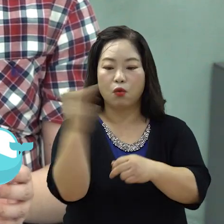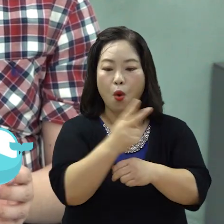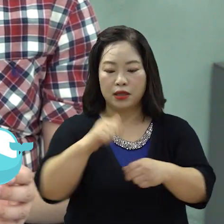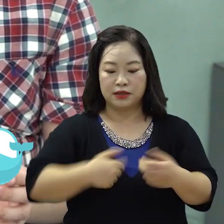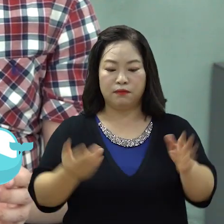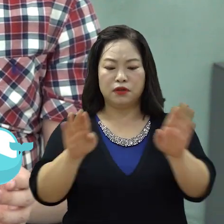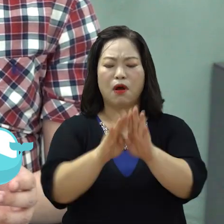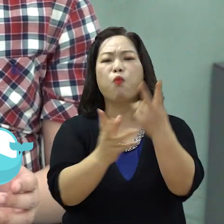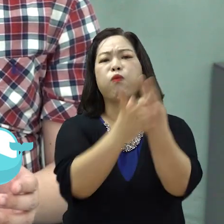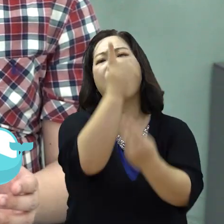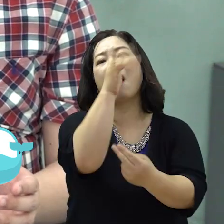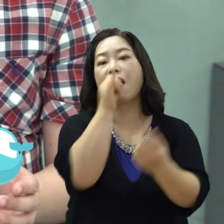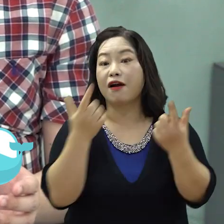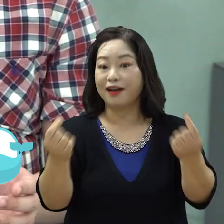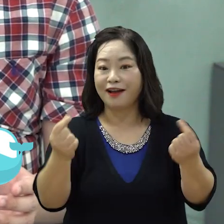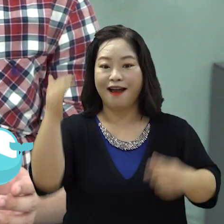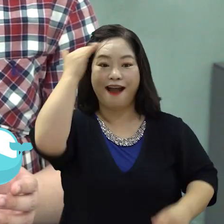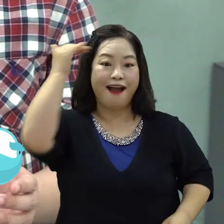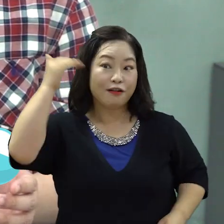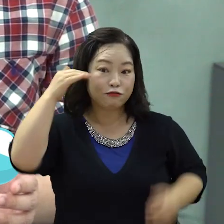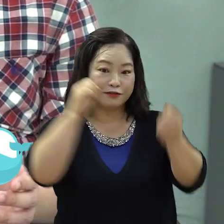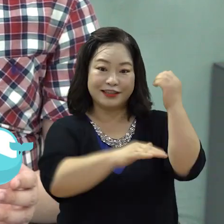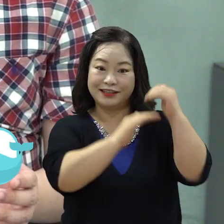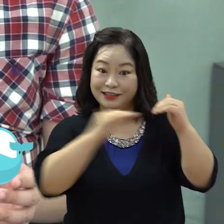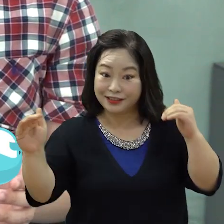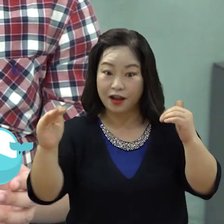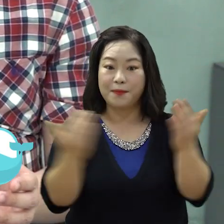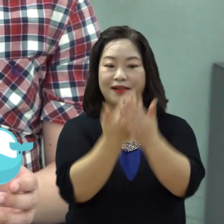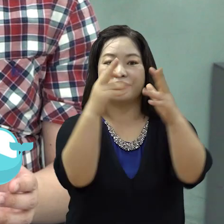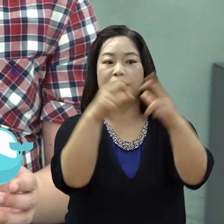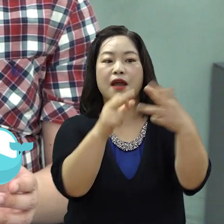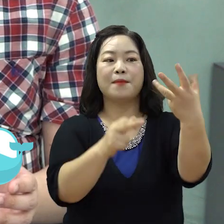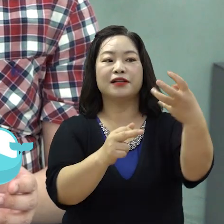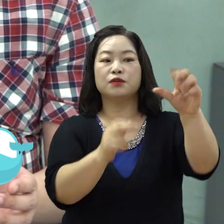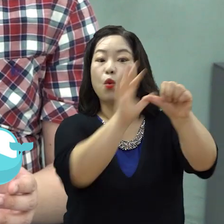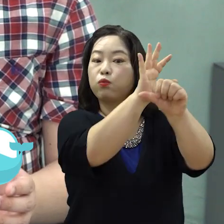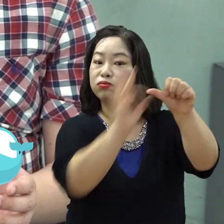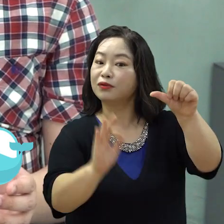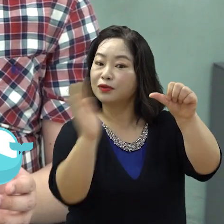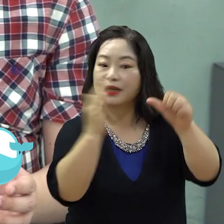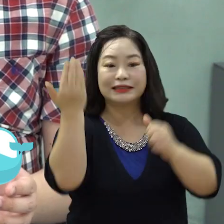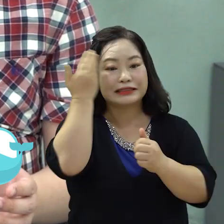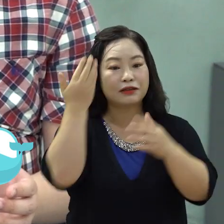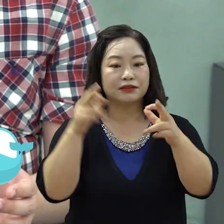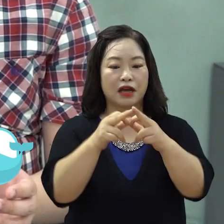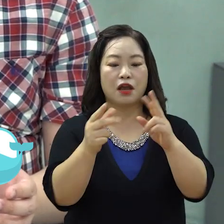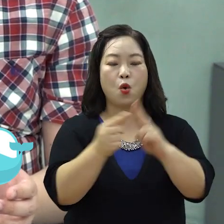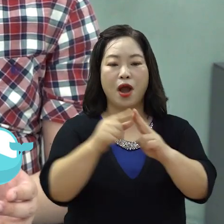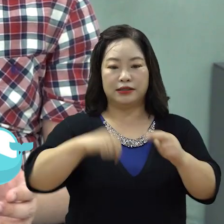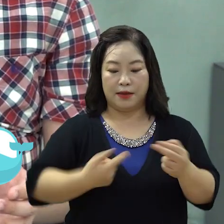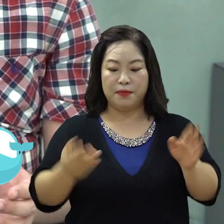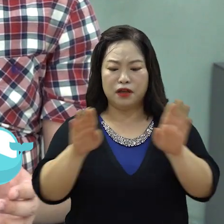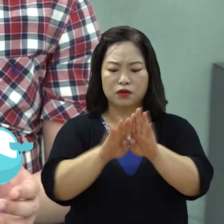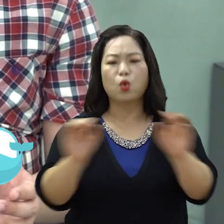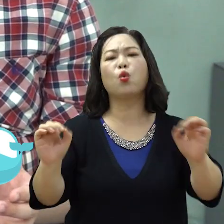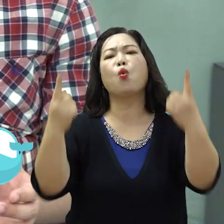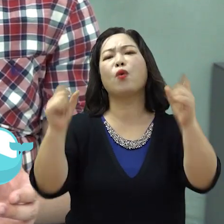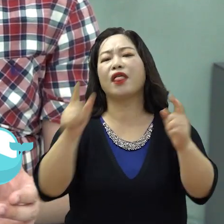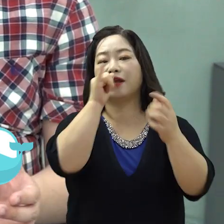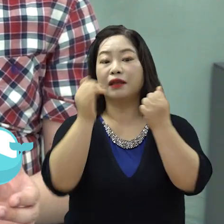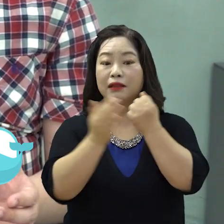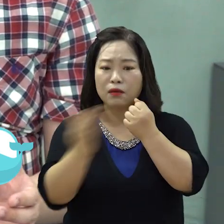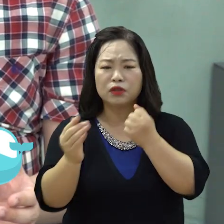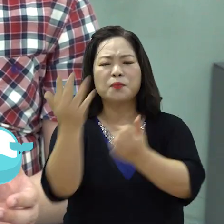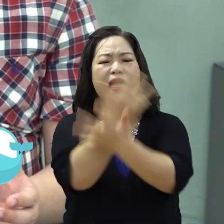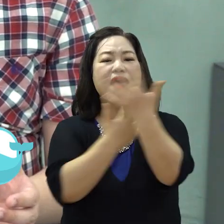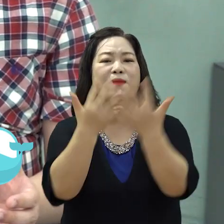묶어서 부르는데 우리나라 기준으로 발달장애 85%가 지적장애, 자폐성 장애를 동시에 가지고 있어서